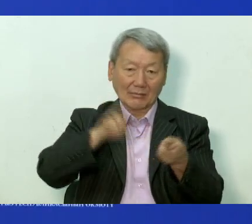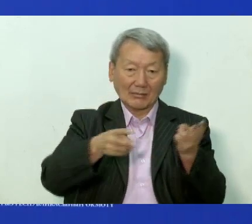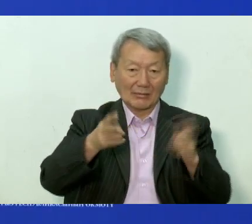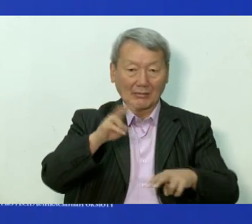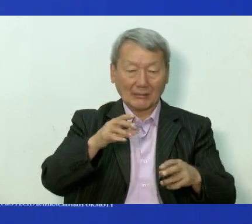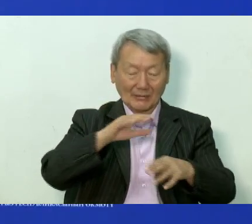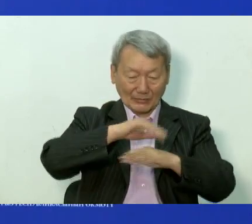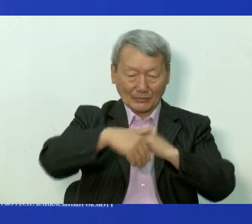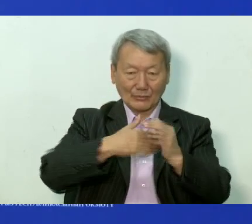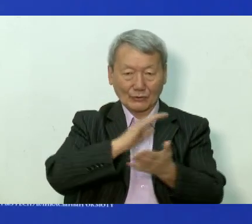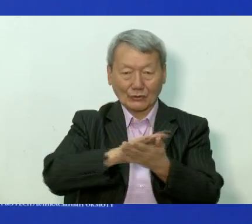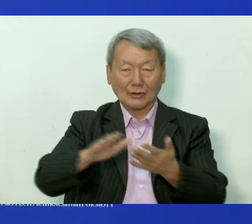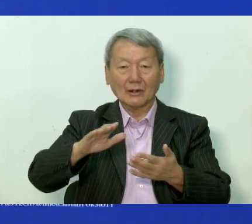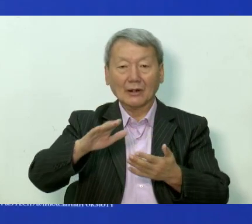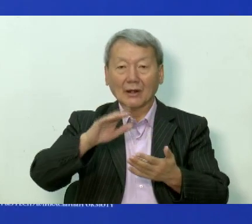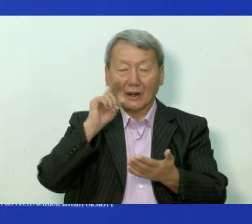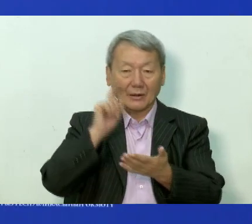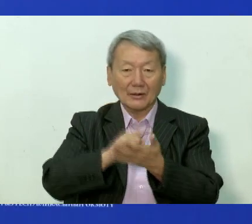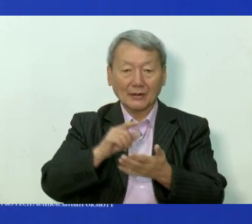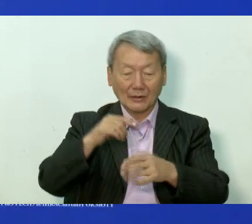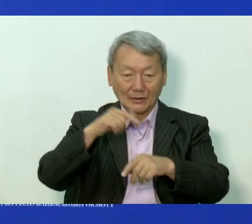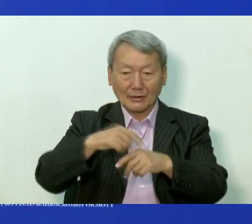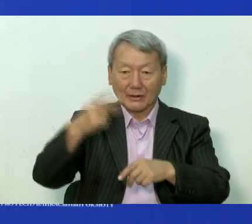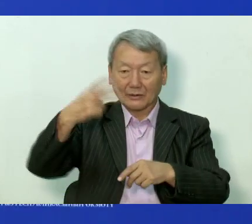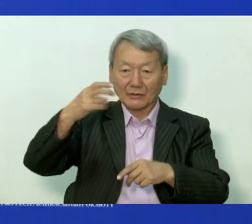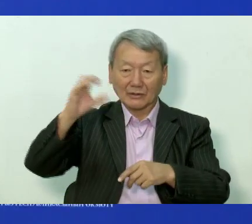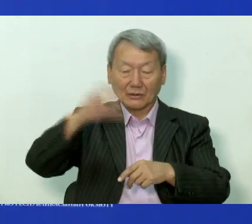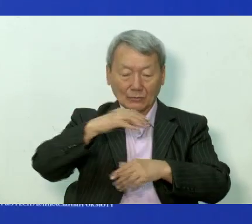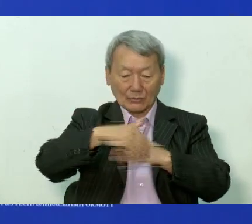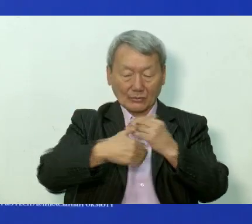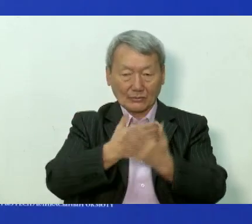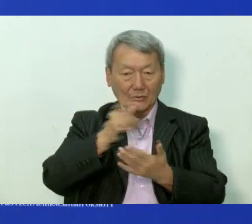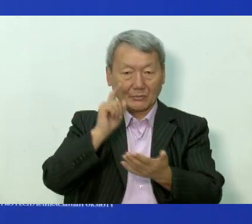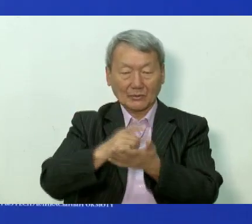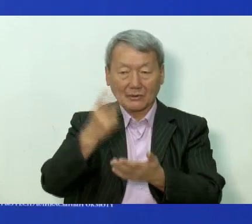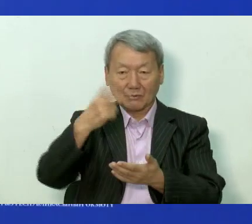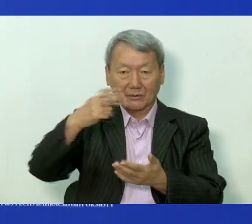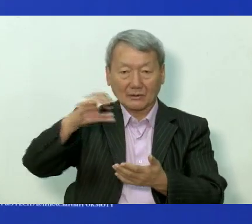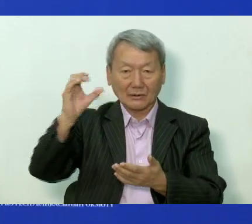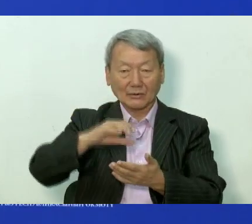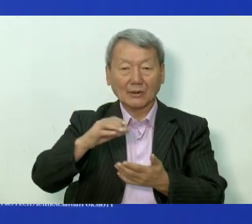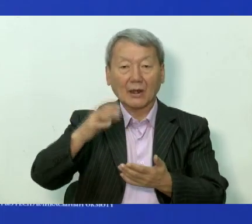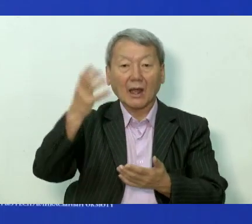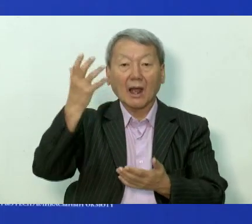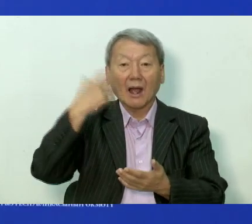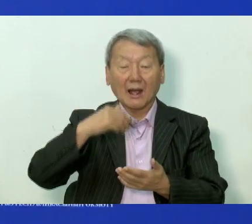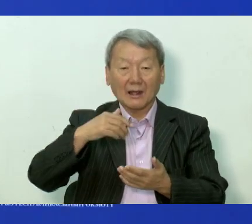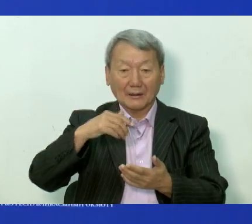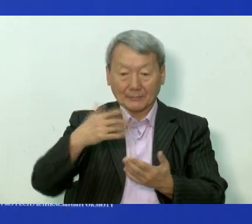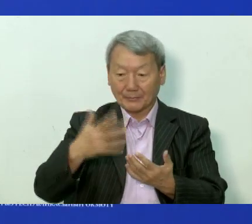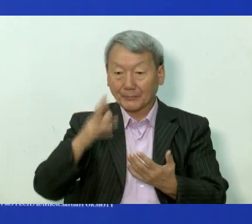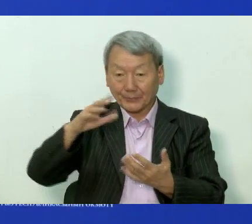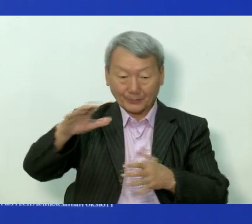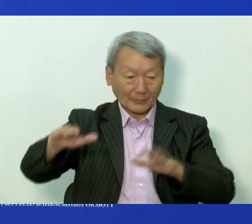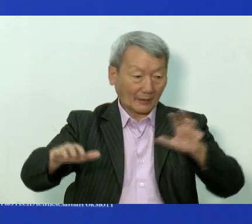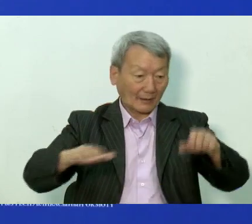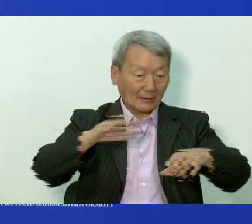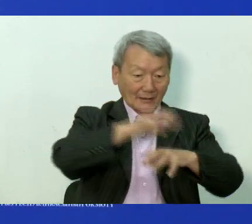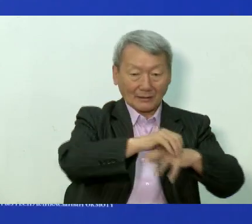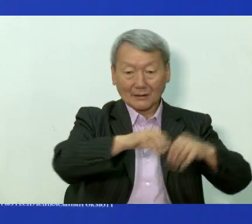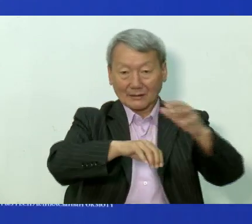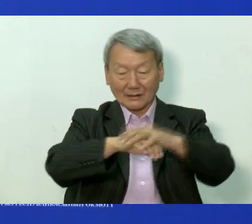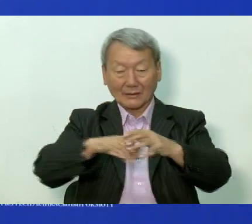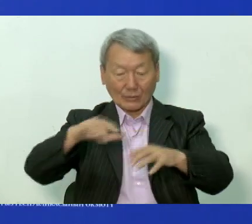И необходимо мыть руки не менее 20 секунд. После каждого контакта с предметами людьми необходимо